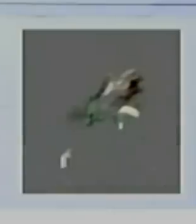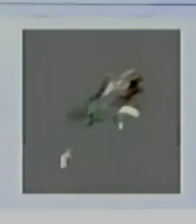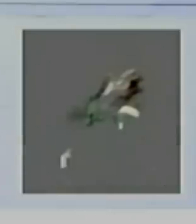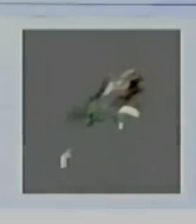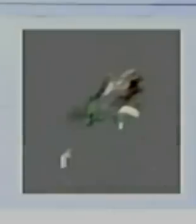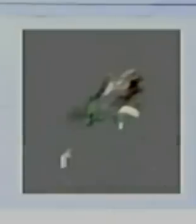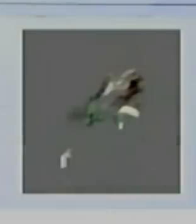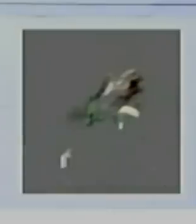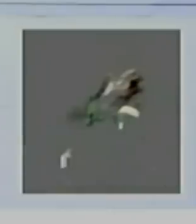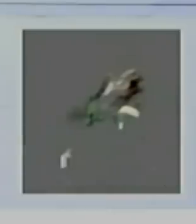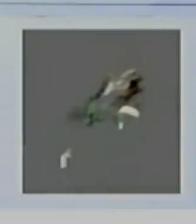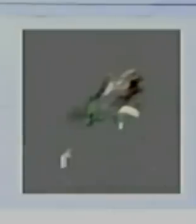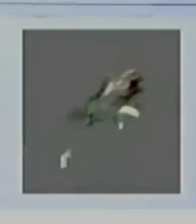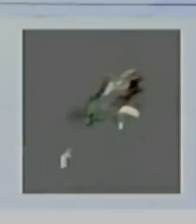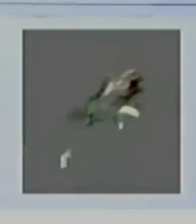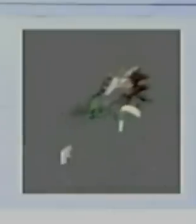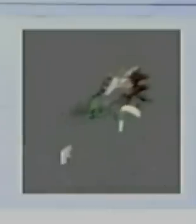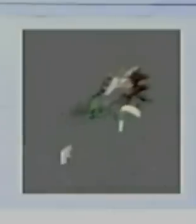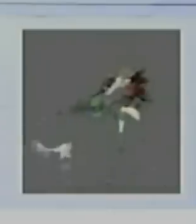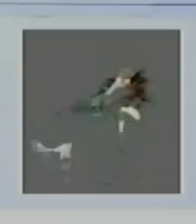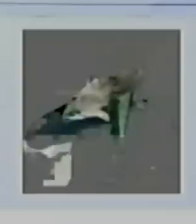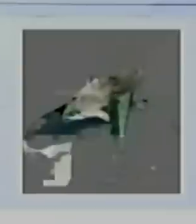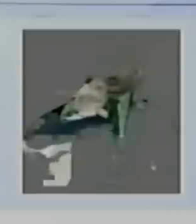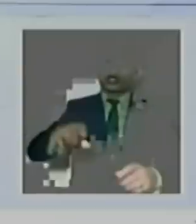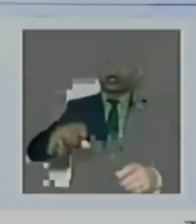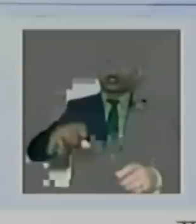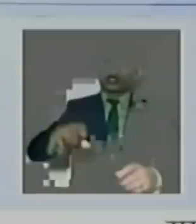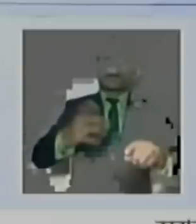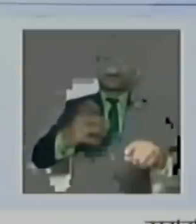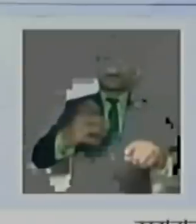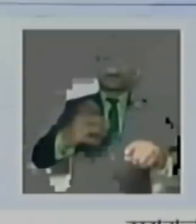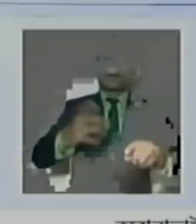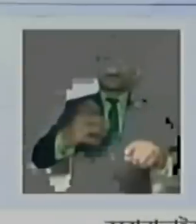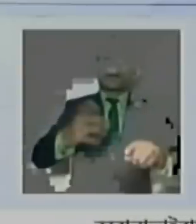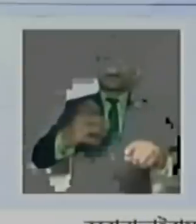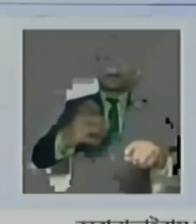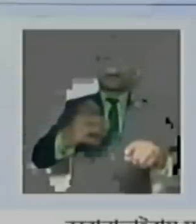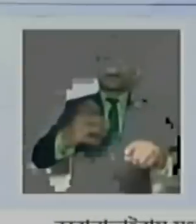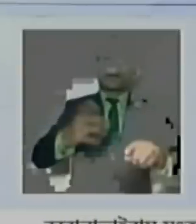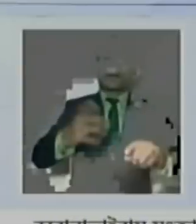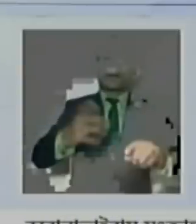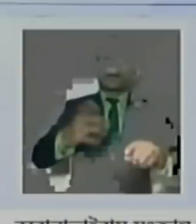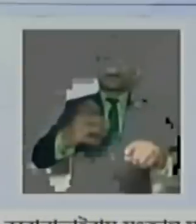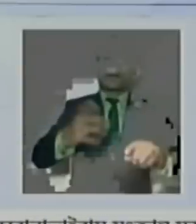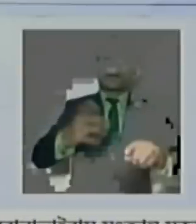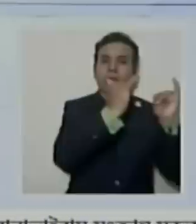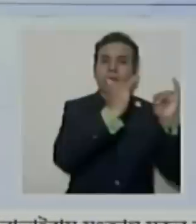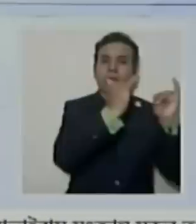আইসোলেশন শয্যা আছে 5694 এবং মোট ঢাকা শহরে 2900 এবং মোট আইসোলেশন সংখ্যা